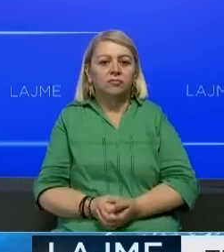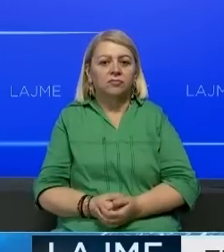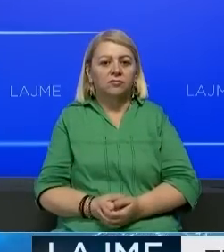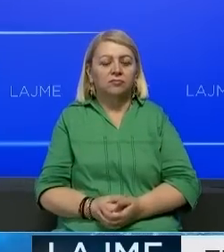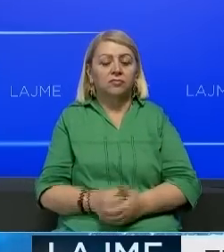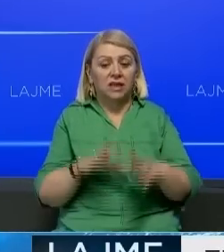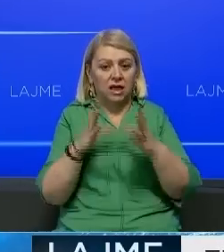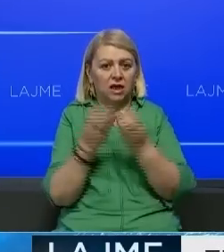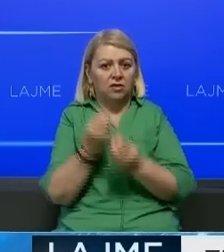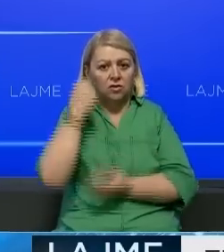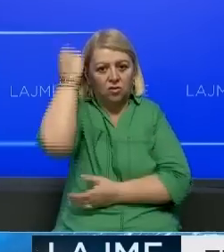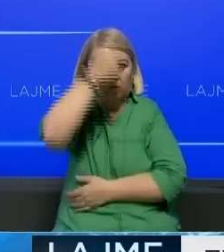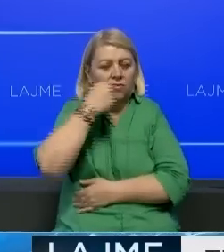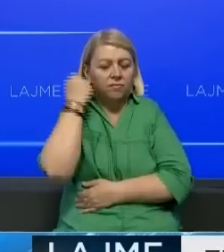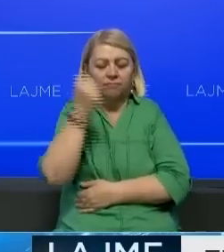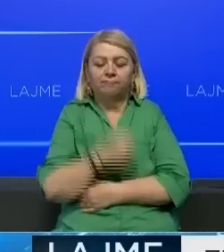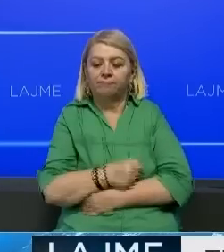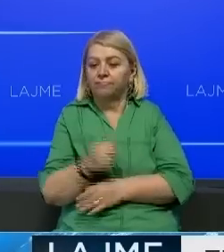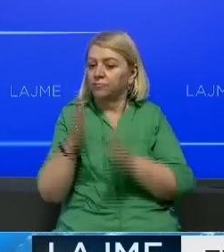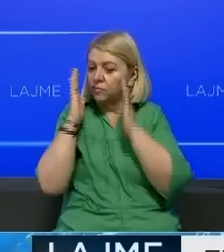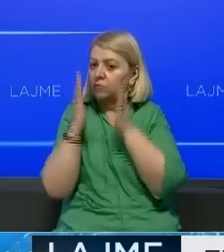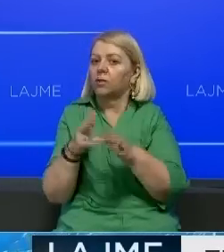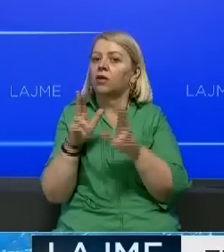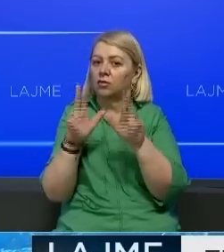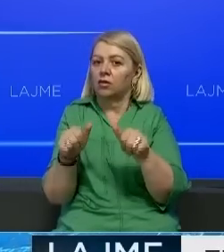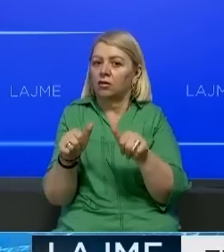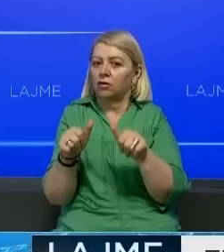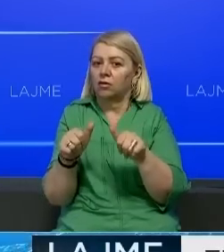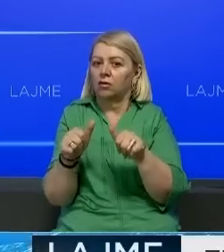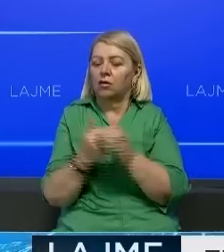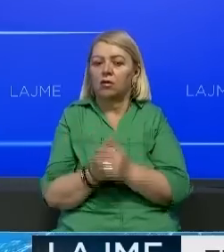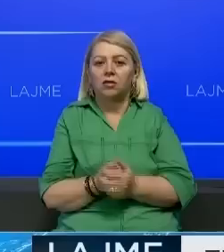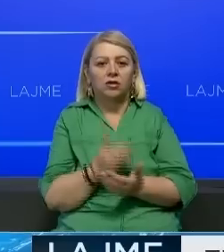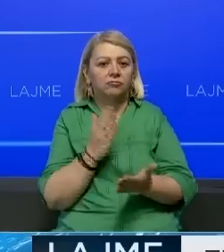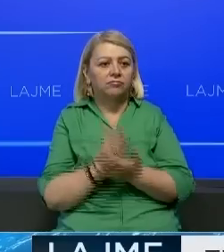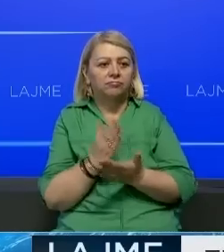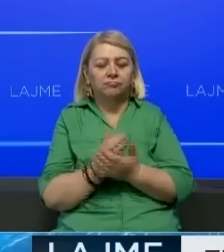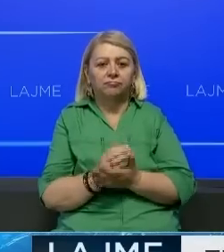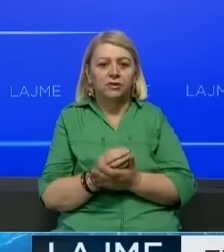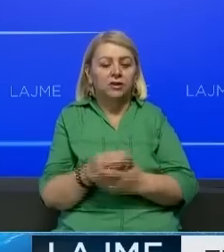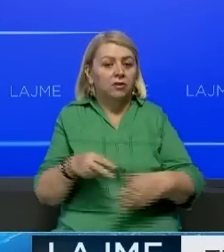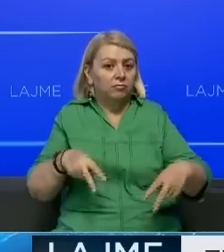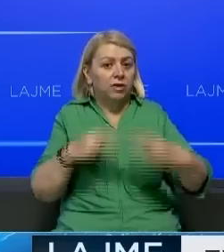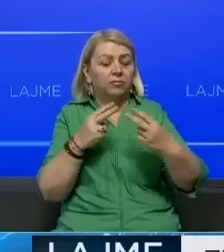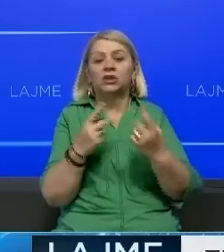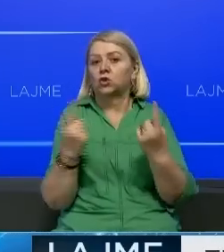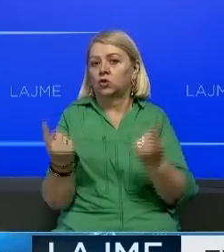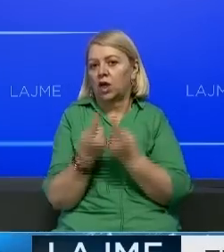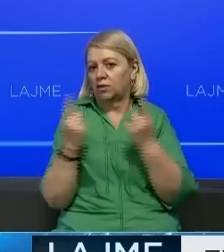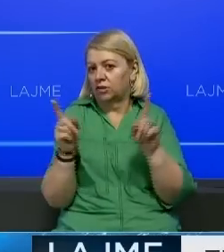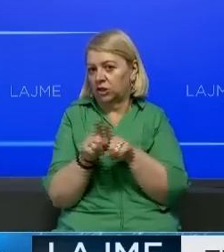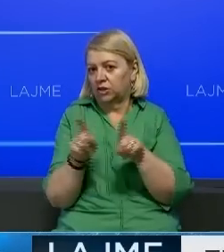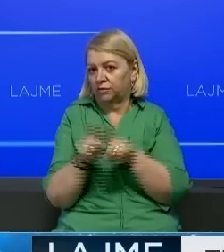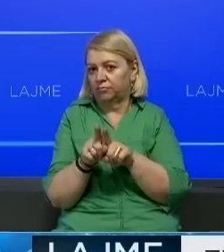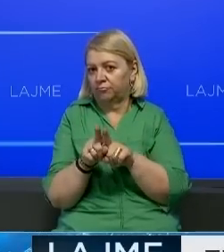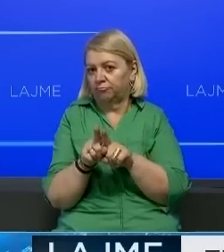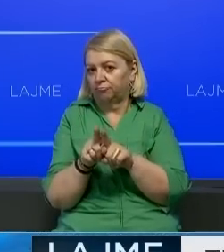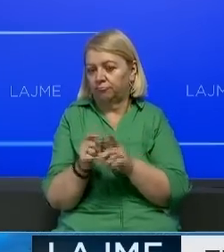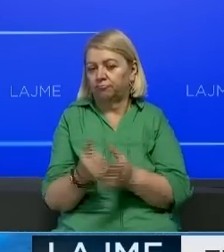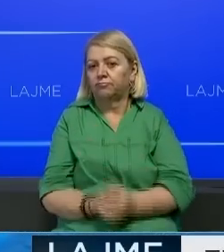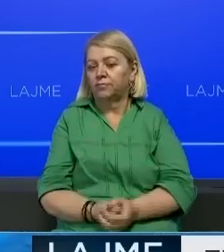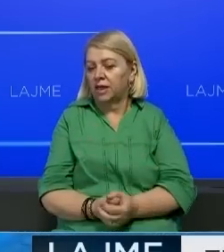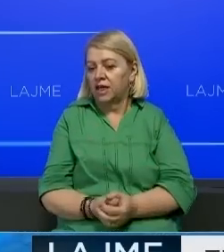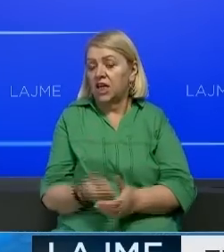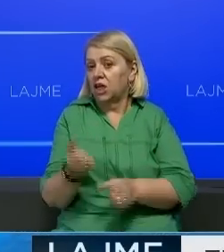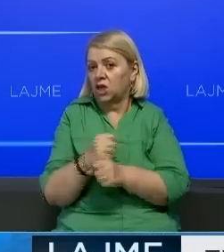përgjithshme. Po besojmë që do të ketë, edhe me që se edhe ata jenë duke përballë me situatat njëta, më thonë se është, kjo është